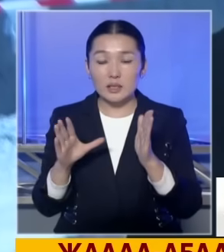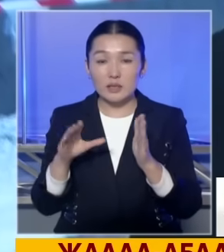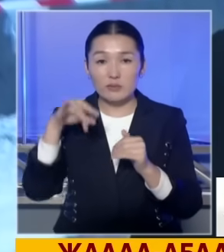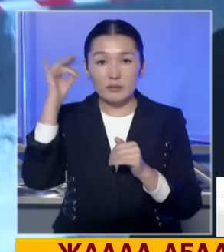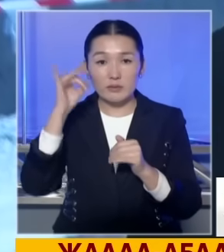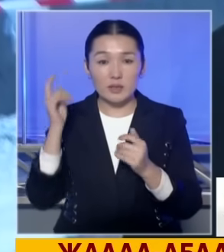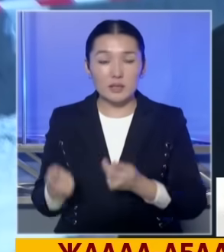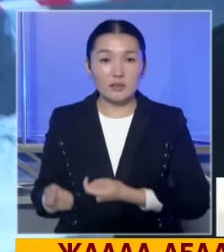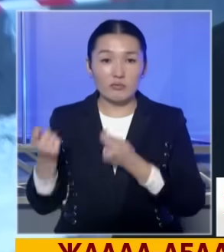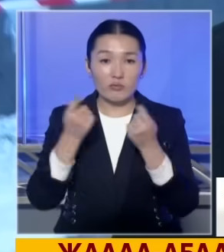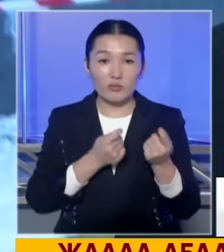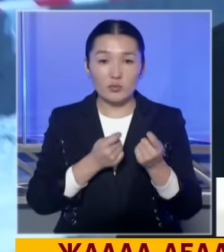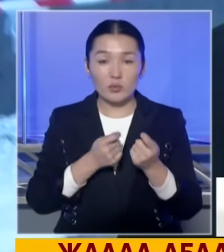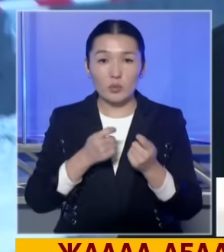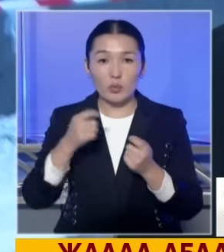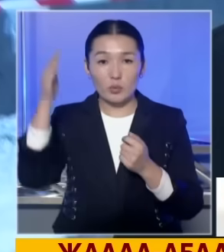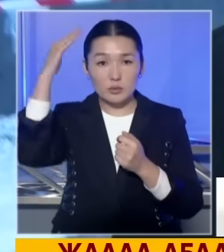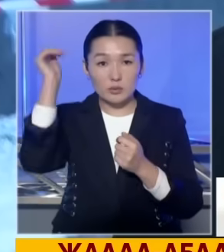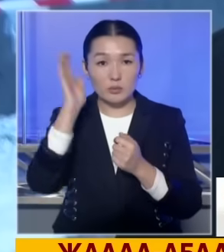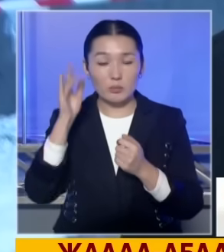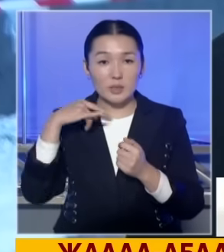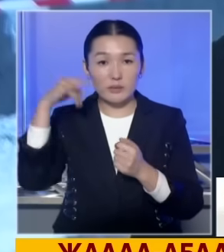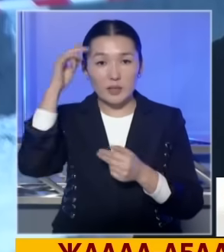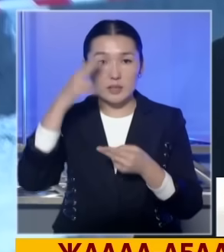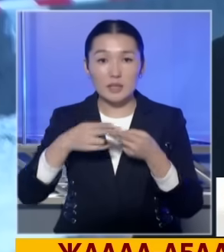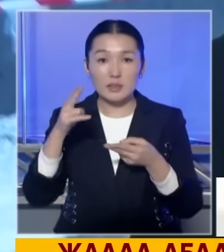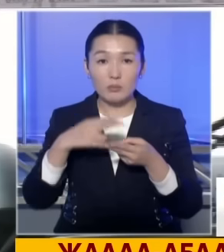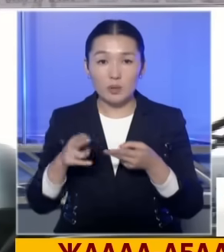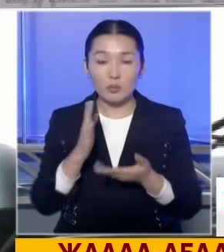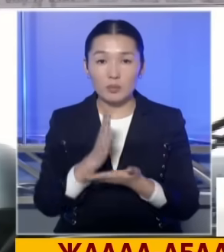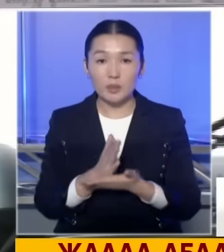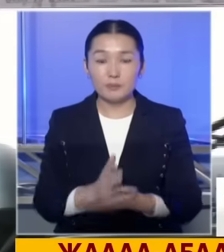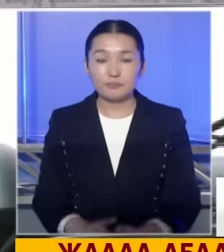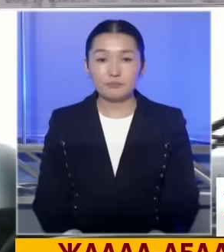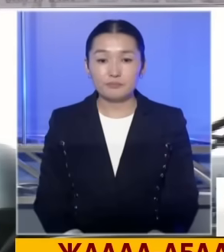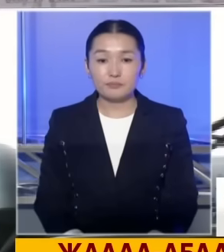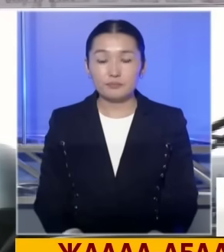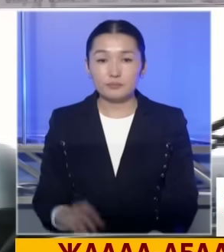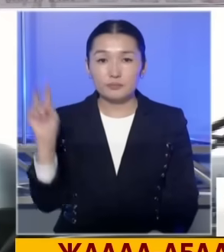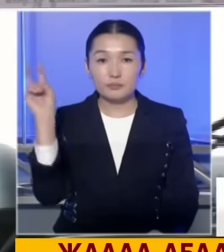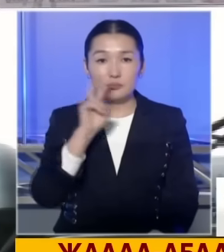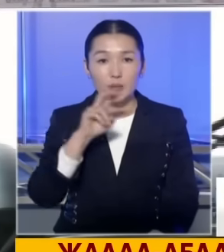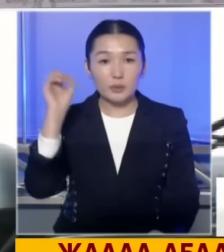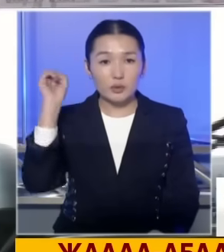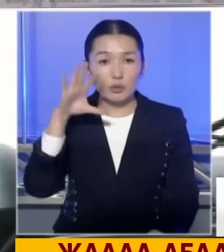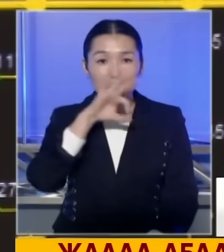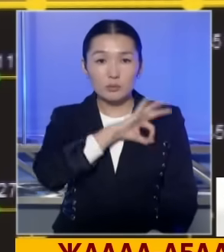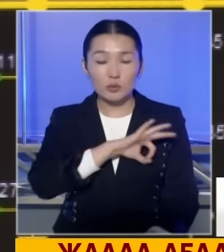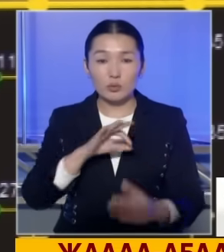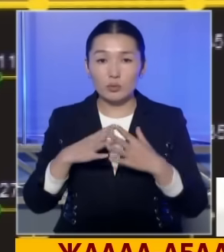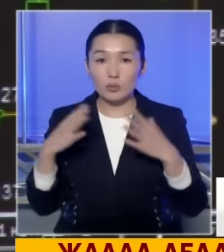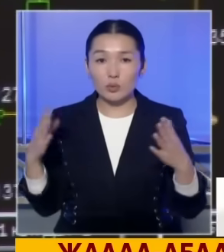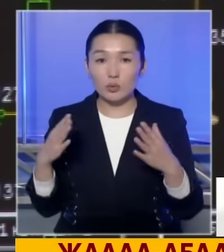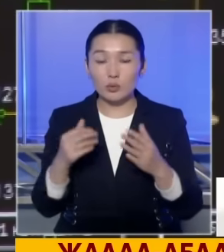кошуна мамлекеттерден Түркмөнстандан жана Казакстан энергосистемасынан алып жатабыз. Бишкек боюнча да жарыкты пайдалануу кескин көбөйдү.